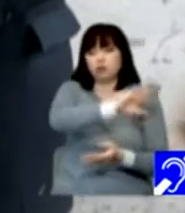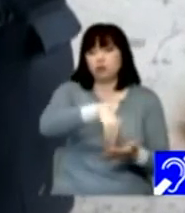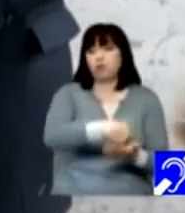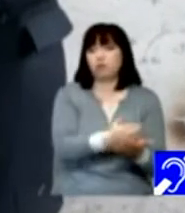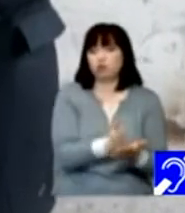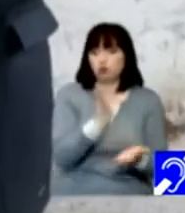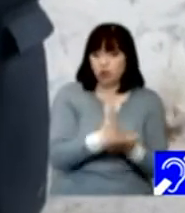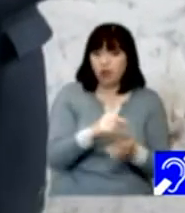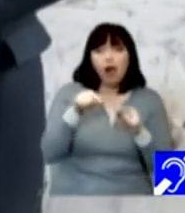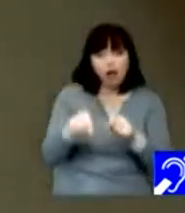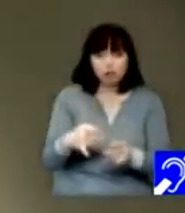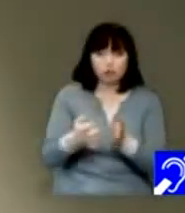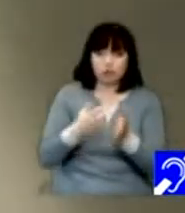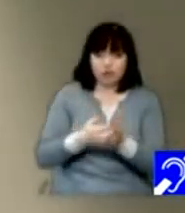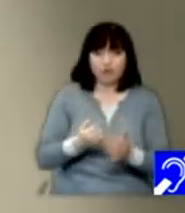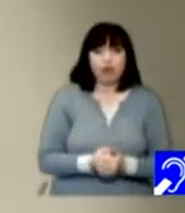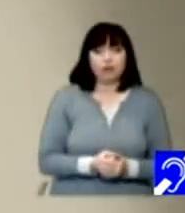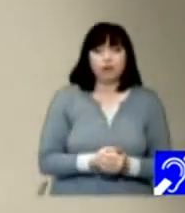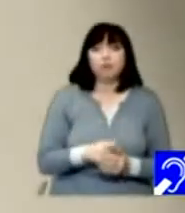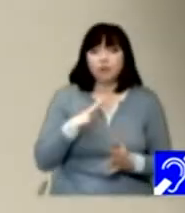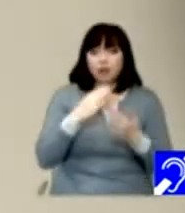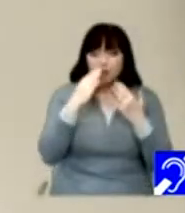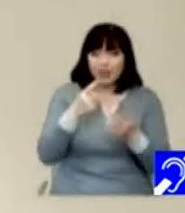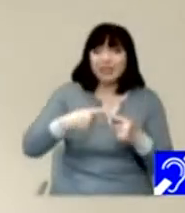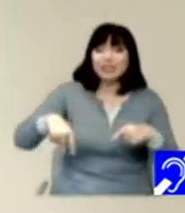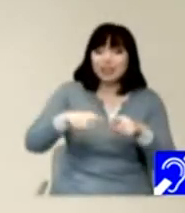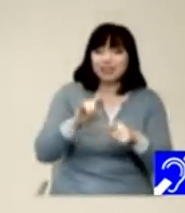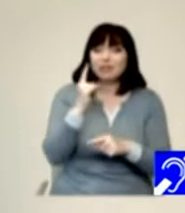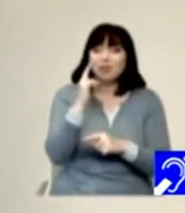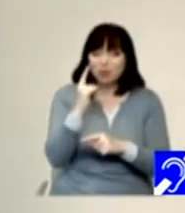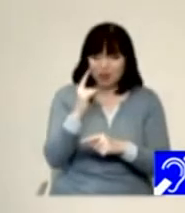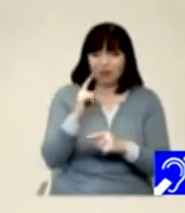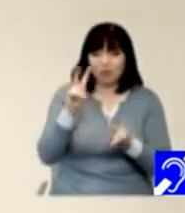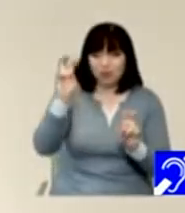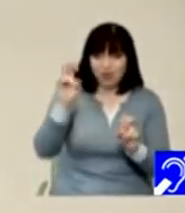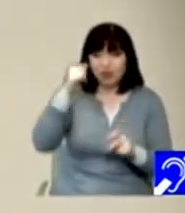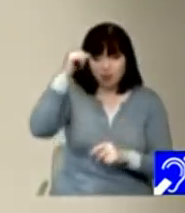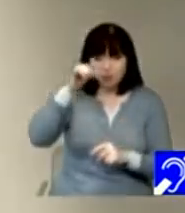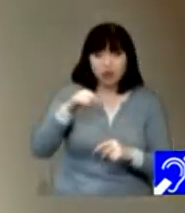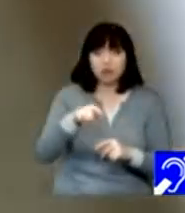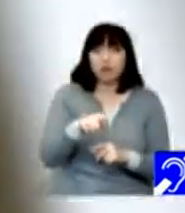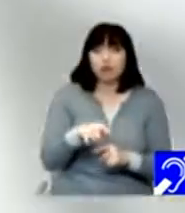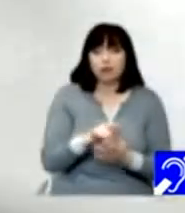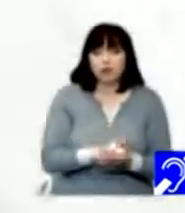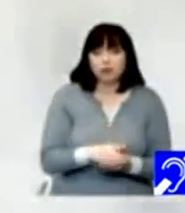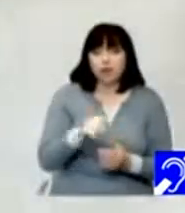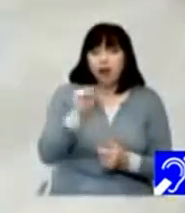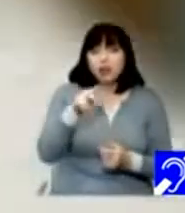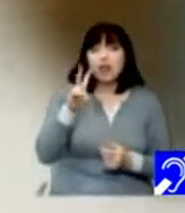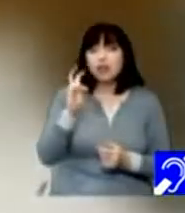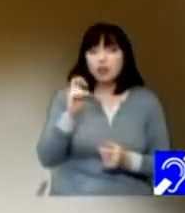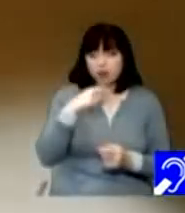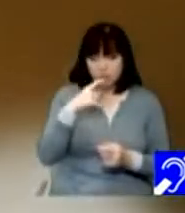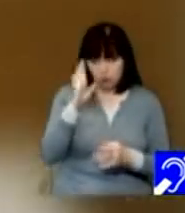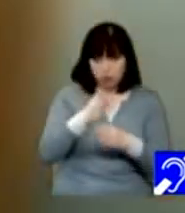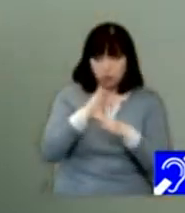concentrate finanțări mai multe. Întrebată despre secția de pediatrie a Spitalului Clinic din Bălți, invadată de gândaci, Ala Nemerenco a declarat că